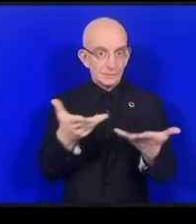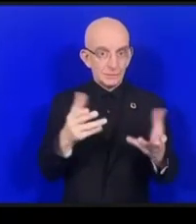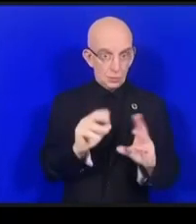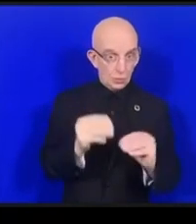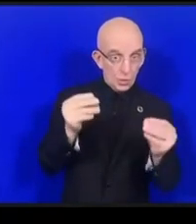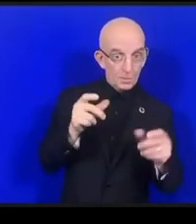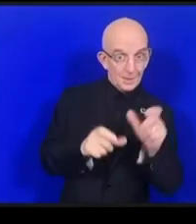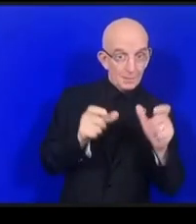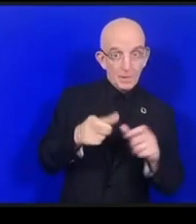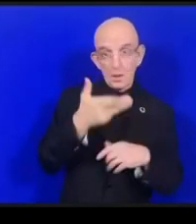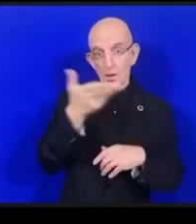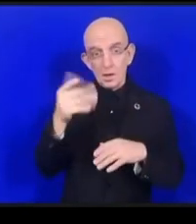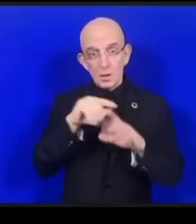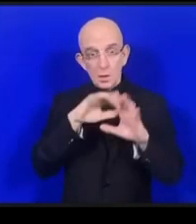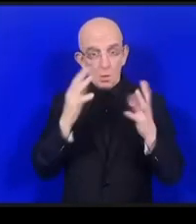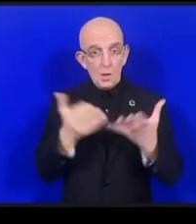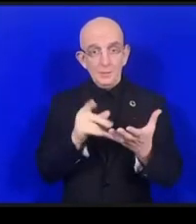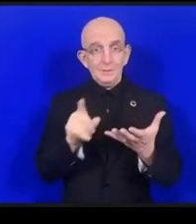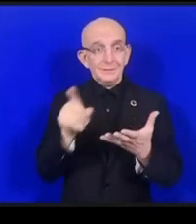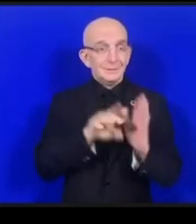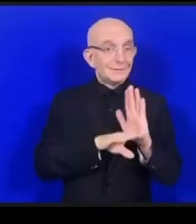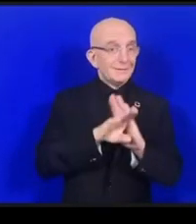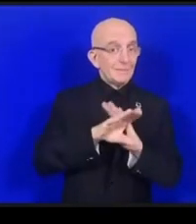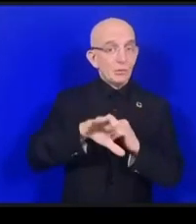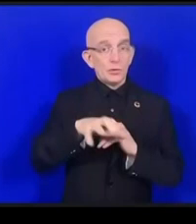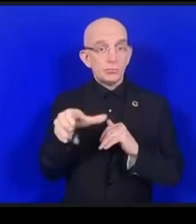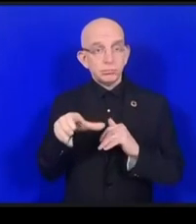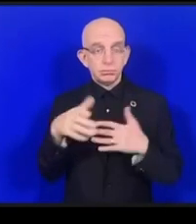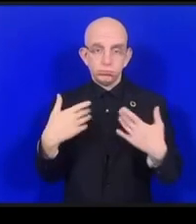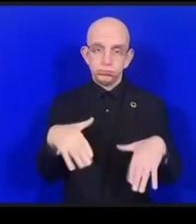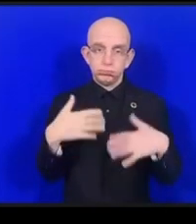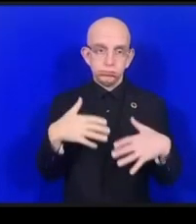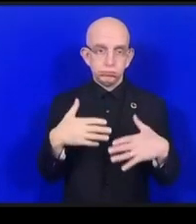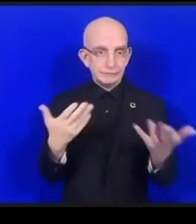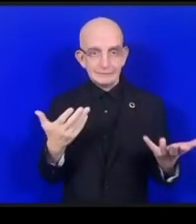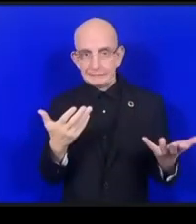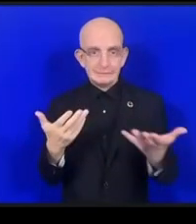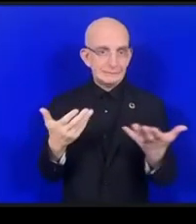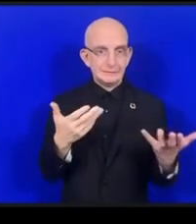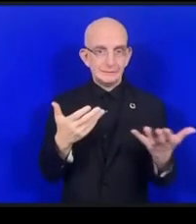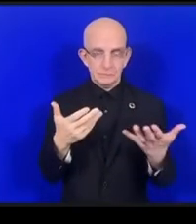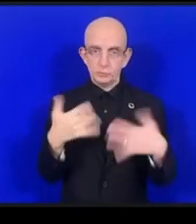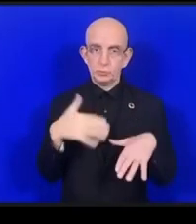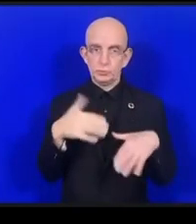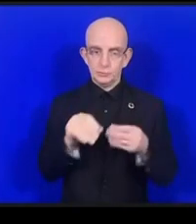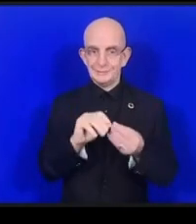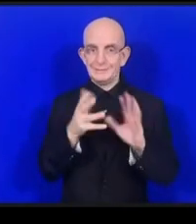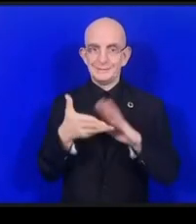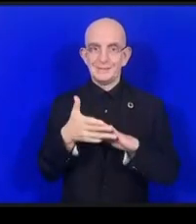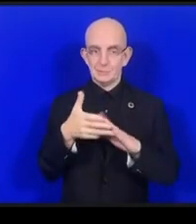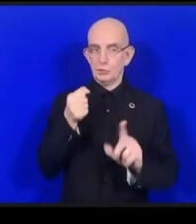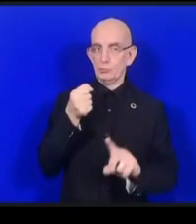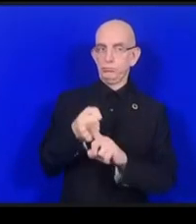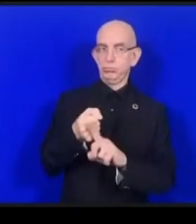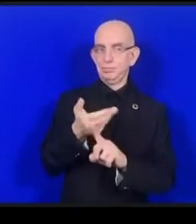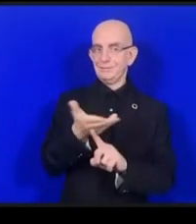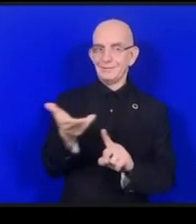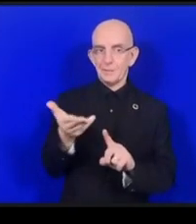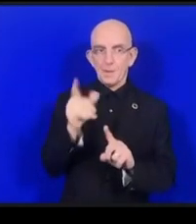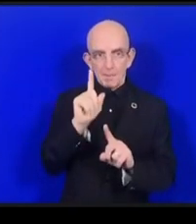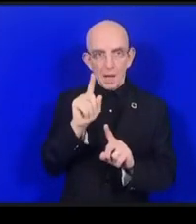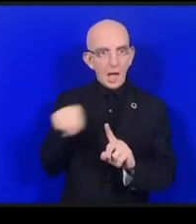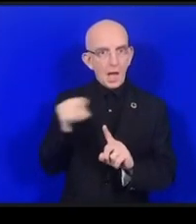важно Особенно для молодёжи из развивающихся стран мы это отмечаем пусть даже мы не